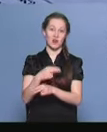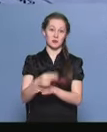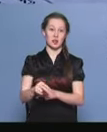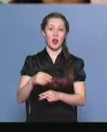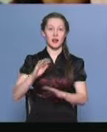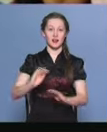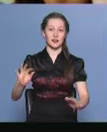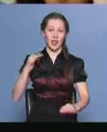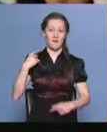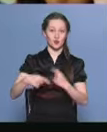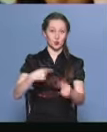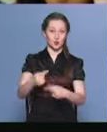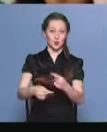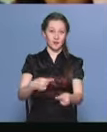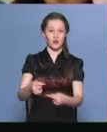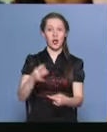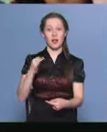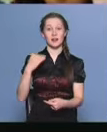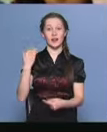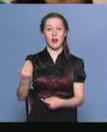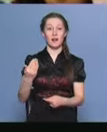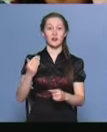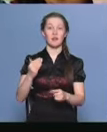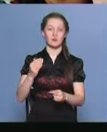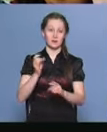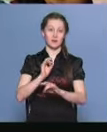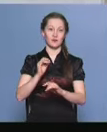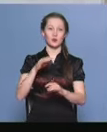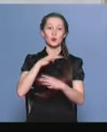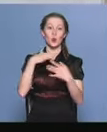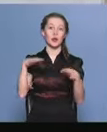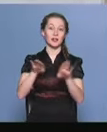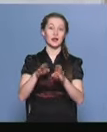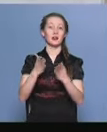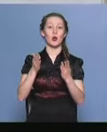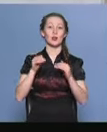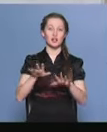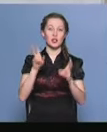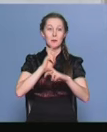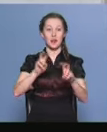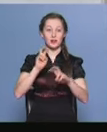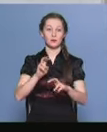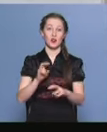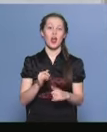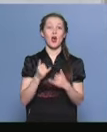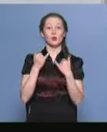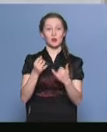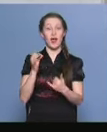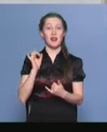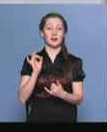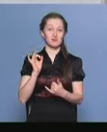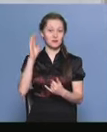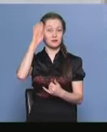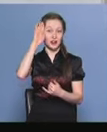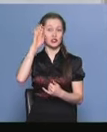людей, решивших проверить свои знания о войне, почти полная аудитория. Наверное, все-таки для мальчиков это был более легкий вопрос, потому что там и про